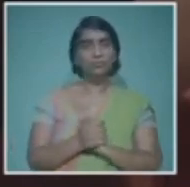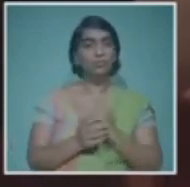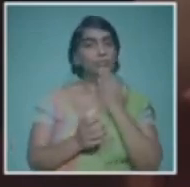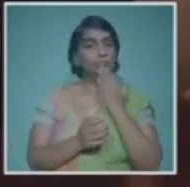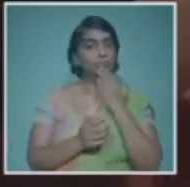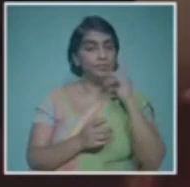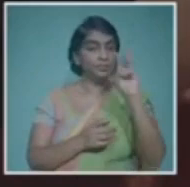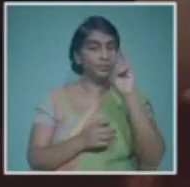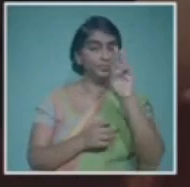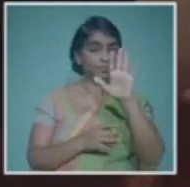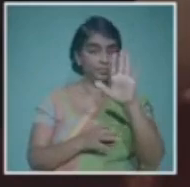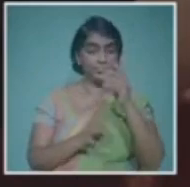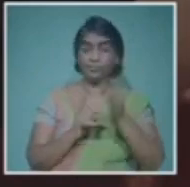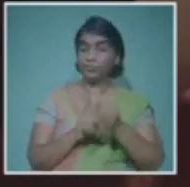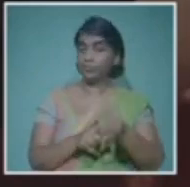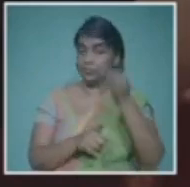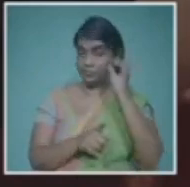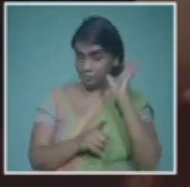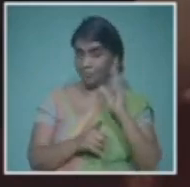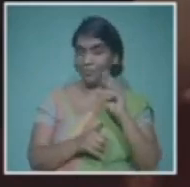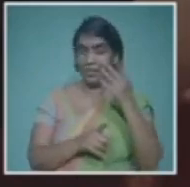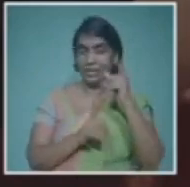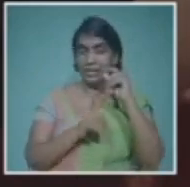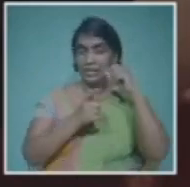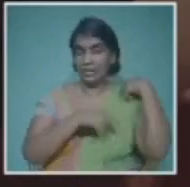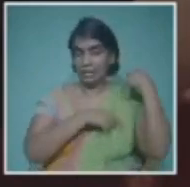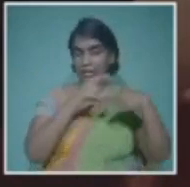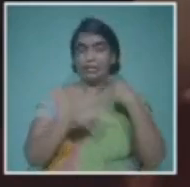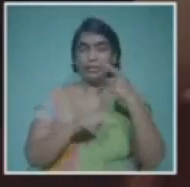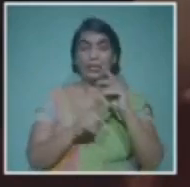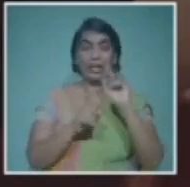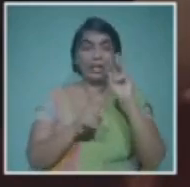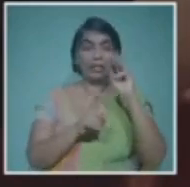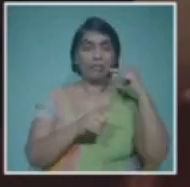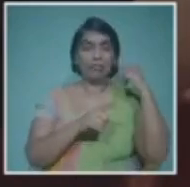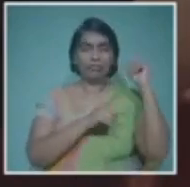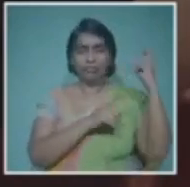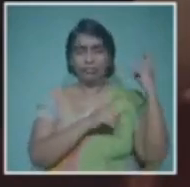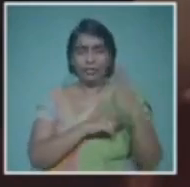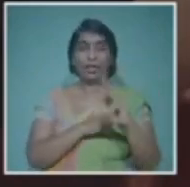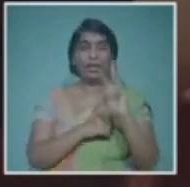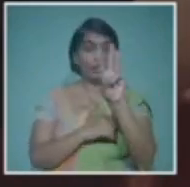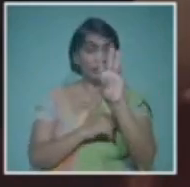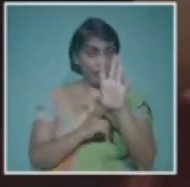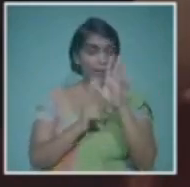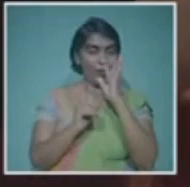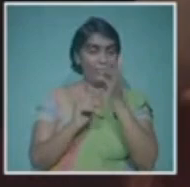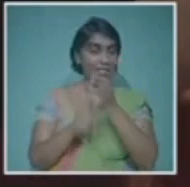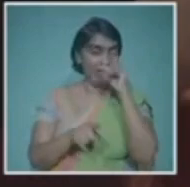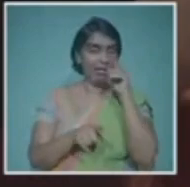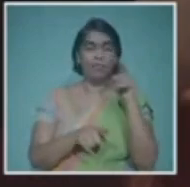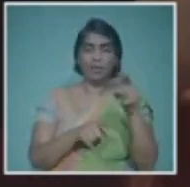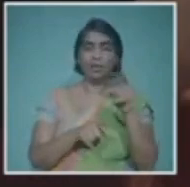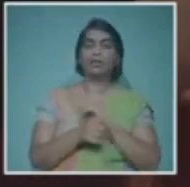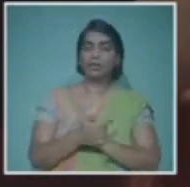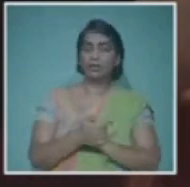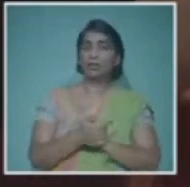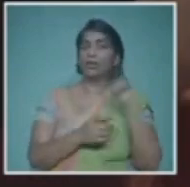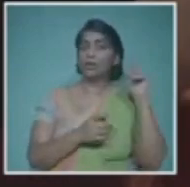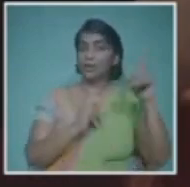ඇමරිකාවේ 35 වන ජනාධිපතිතුමා ජෝන් එෆ් කෙනඩි ඔහුගේ හාවර්ඩ් විශ්වවිද්‍යාලයේ